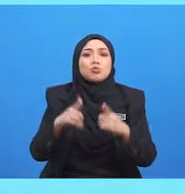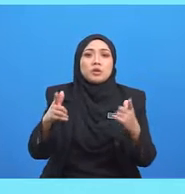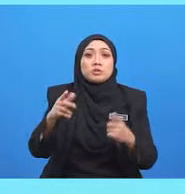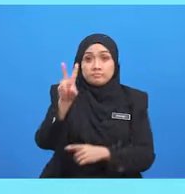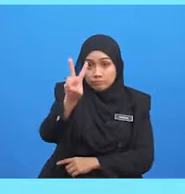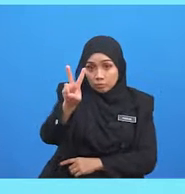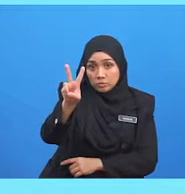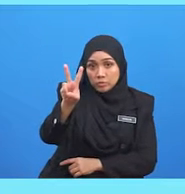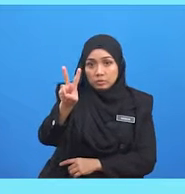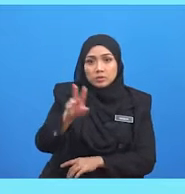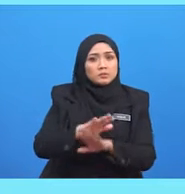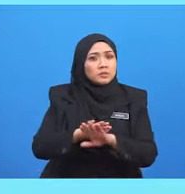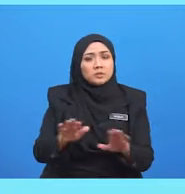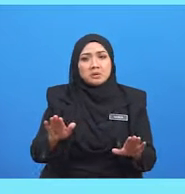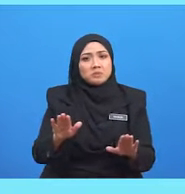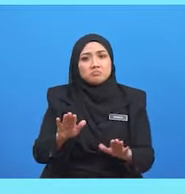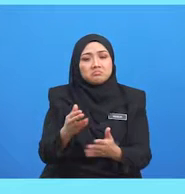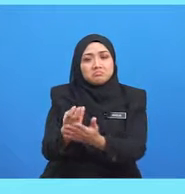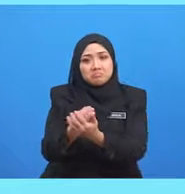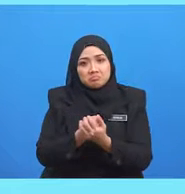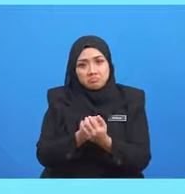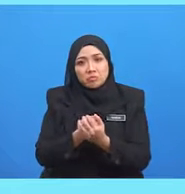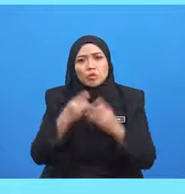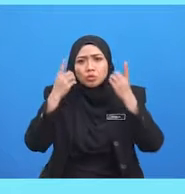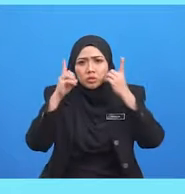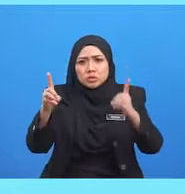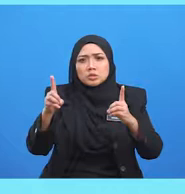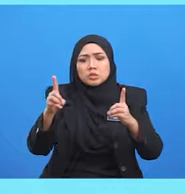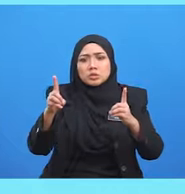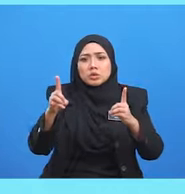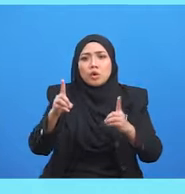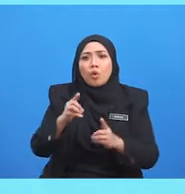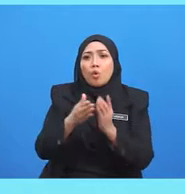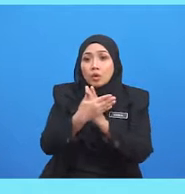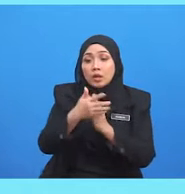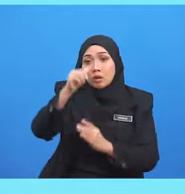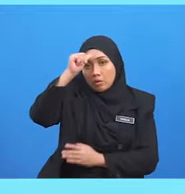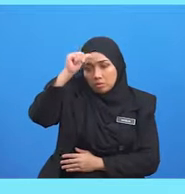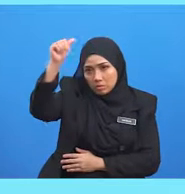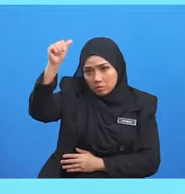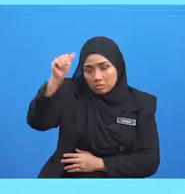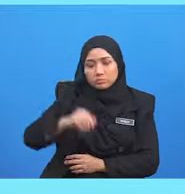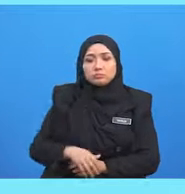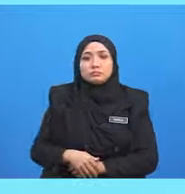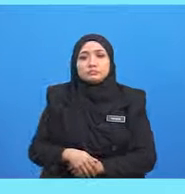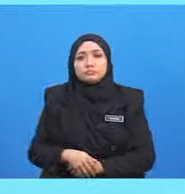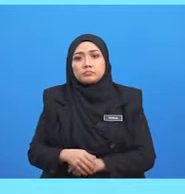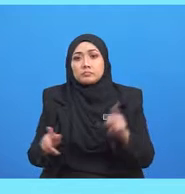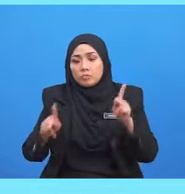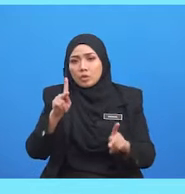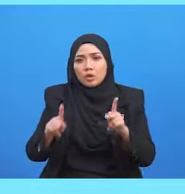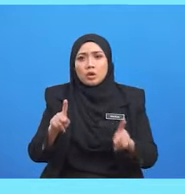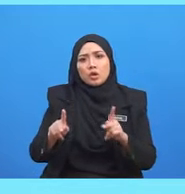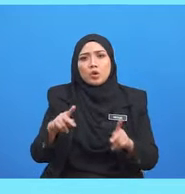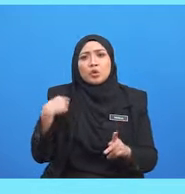dilakukan. Dua, tidak diampunkan dosanya oleh Allah Subhanahu Wa Taala sekiranya